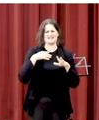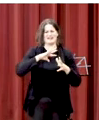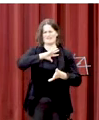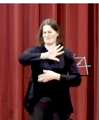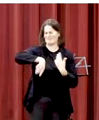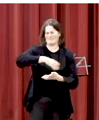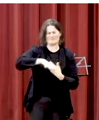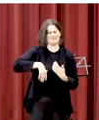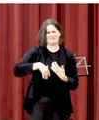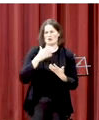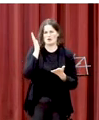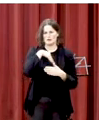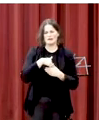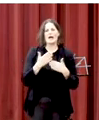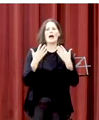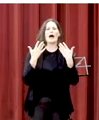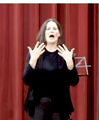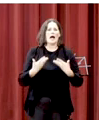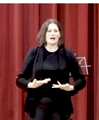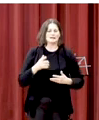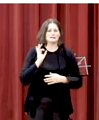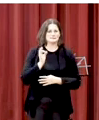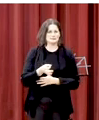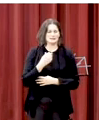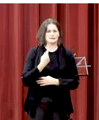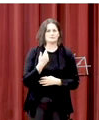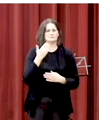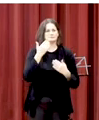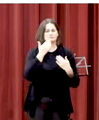destrucció. Ara sí, els demano que es posin en peu.